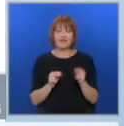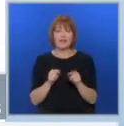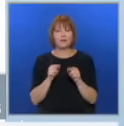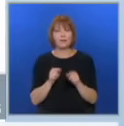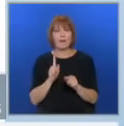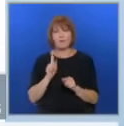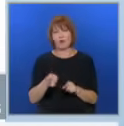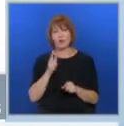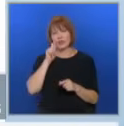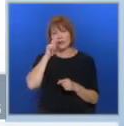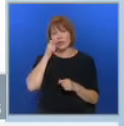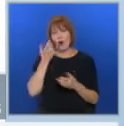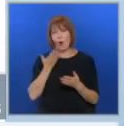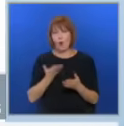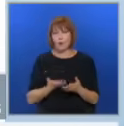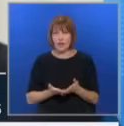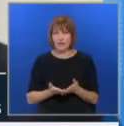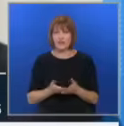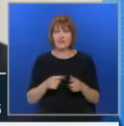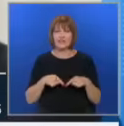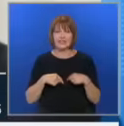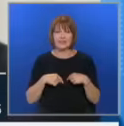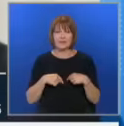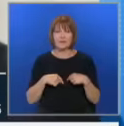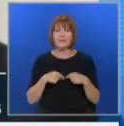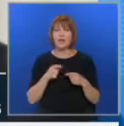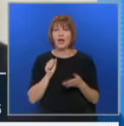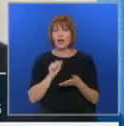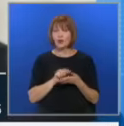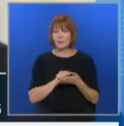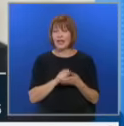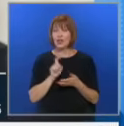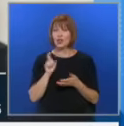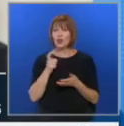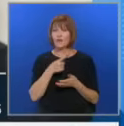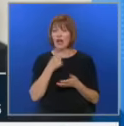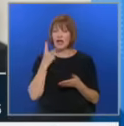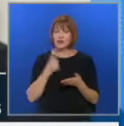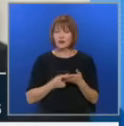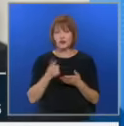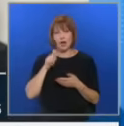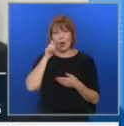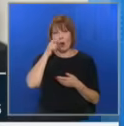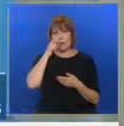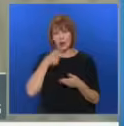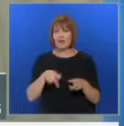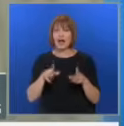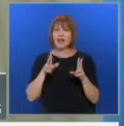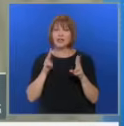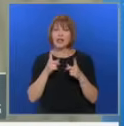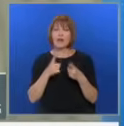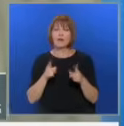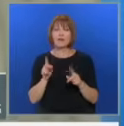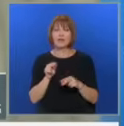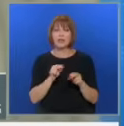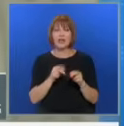да се обжалва пред Върховния административен съд. В позиция до медиите Андрей Гюров е категоричен, че ще обжалва решението на управителния съвет на